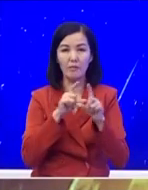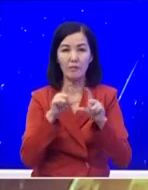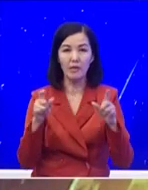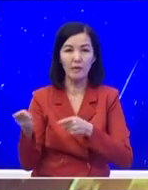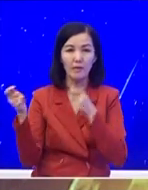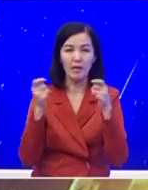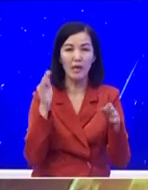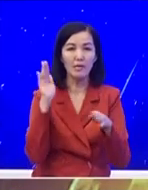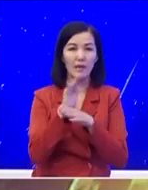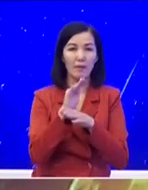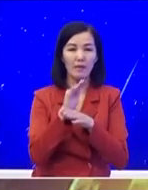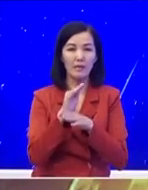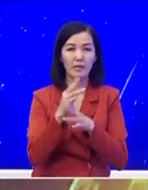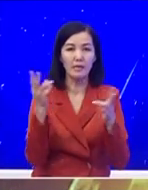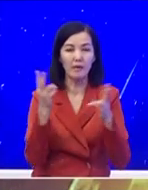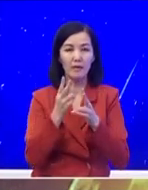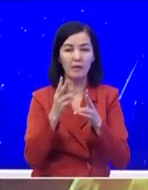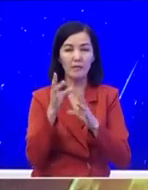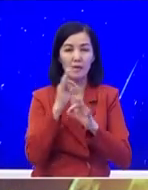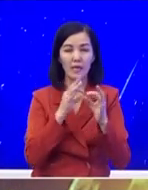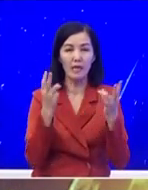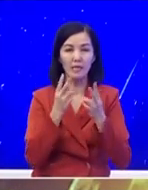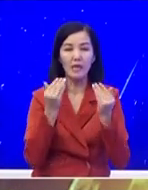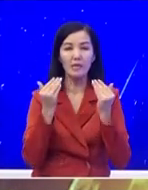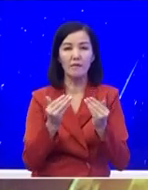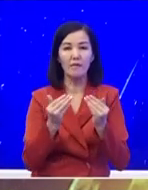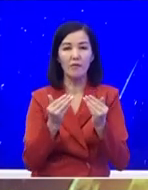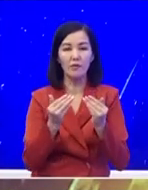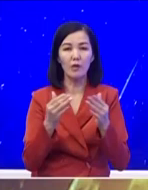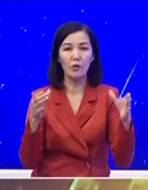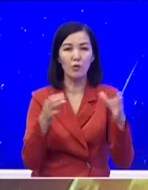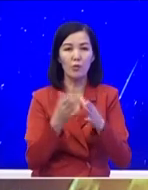поставке дополнительного объема самых необходимых лекарств. Сегодня